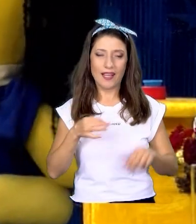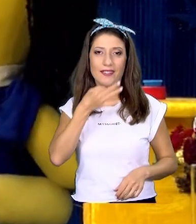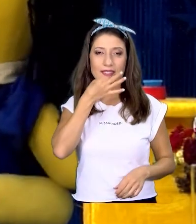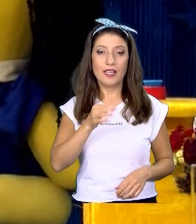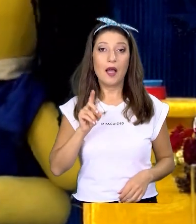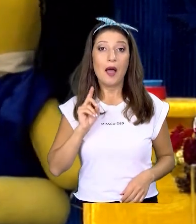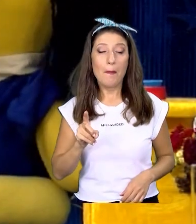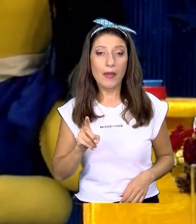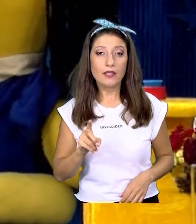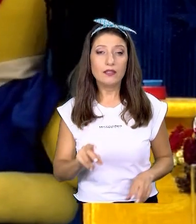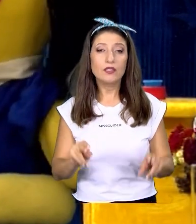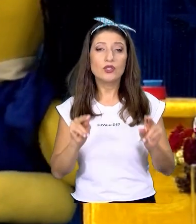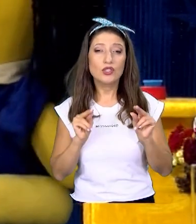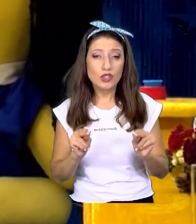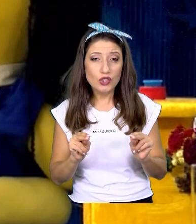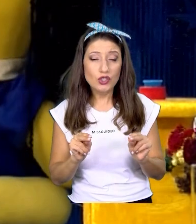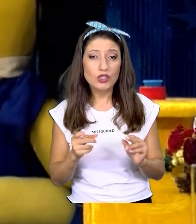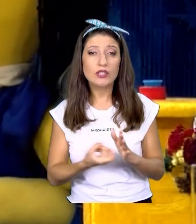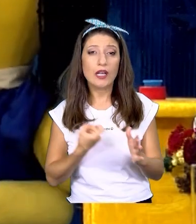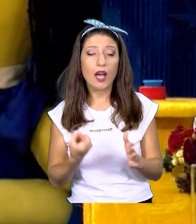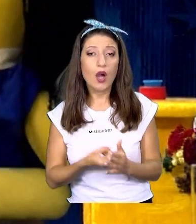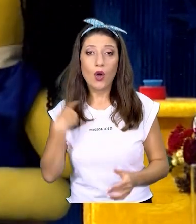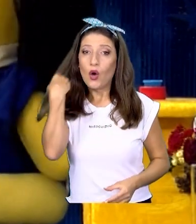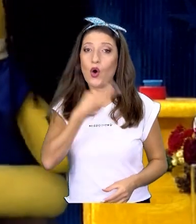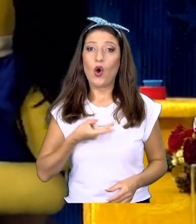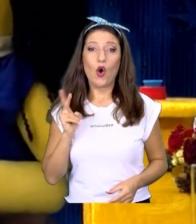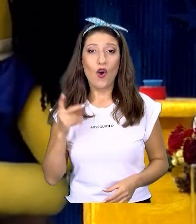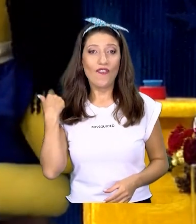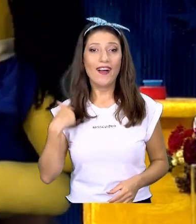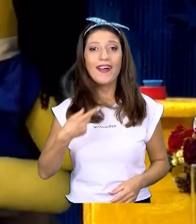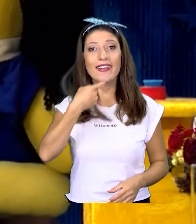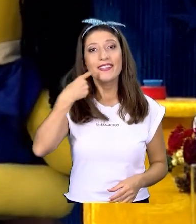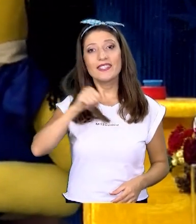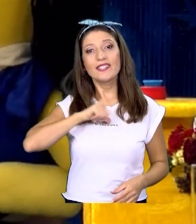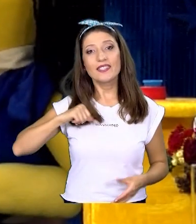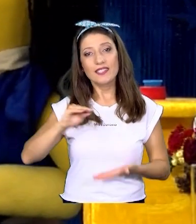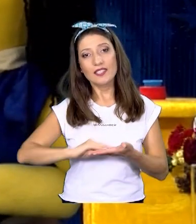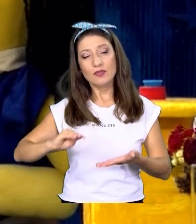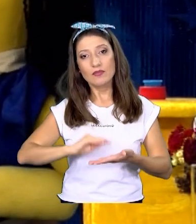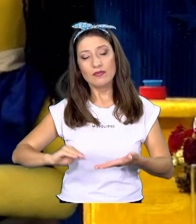այդպես էլ կարելի ասել, բայց կոնքրետ, կոնքրետ, ով է երկի հեղինակը, մոխ։